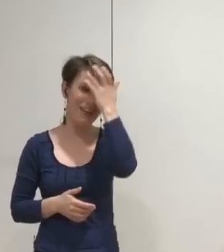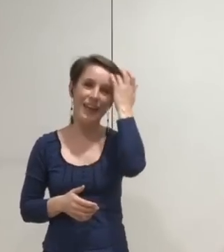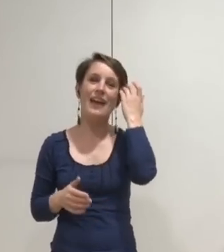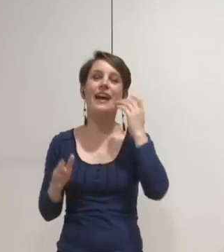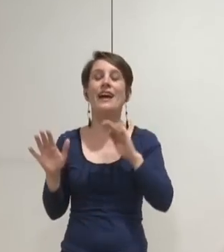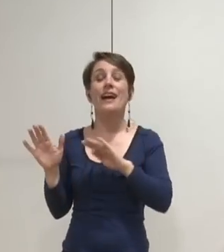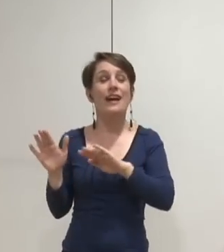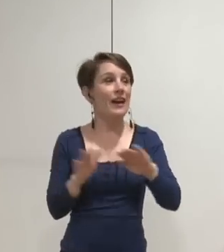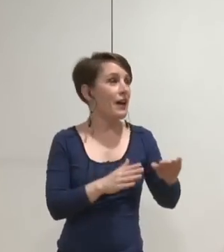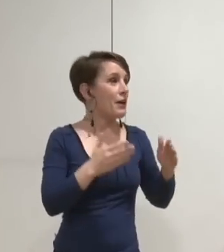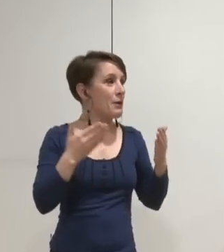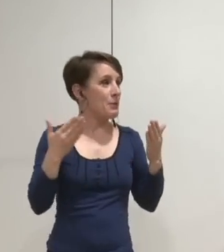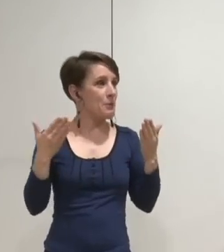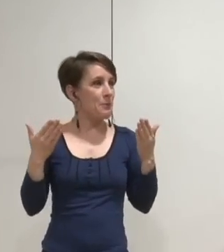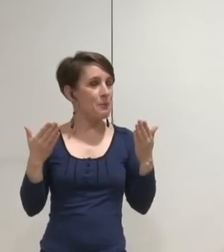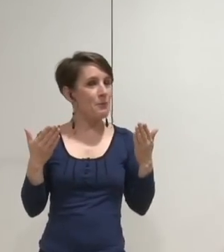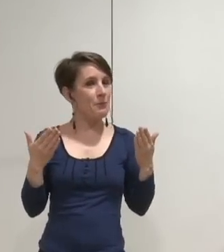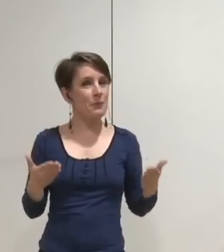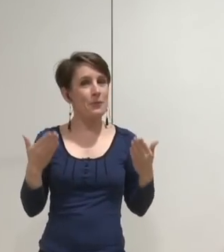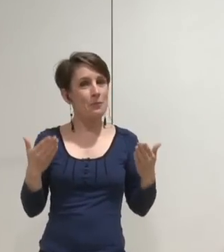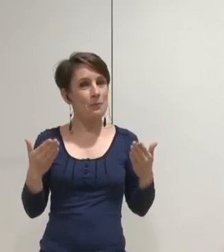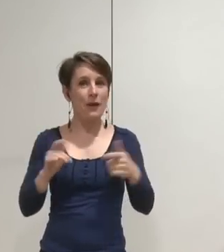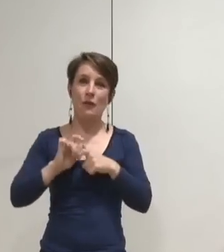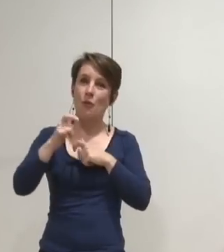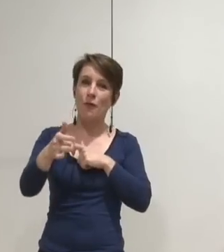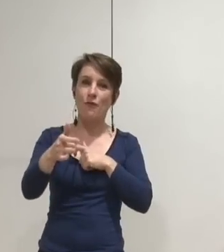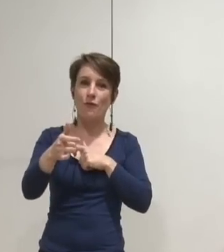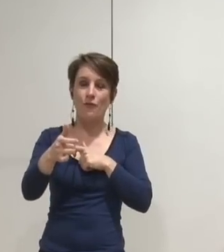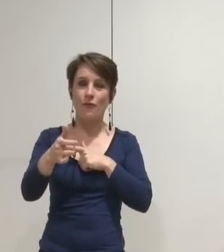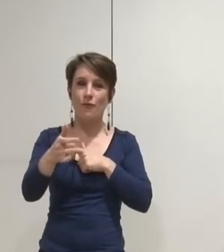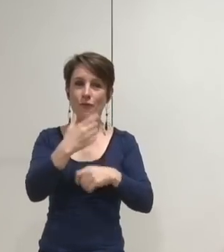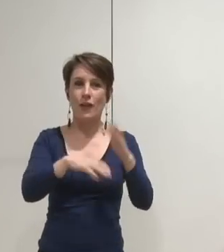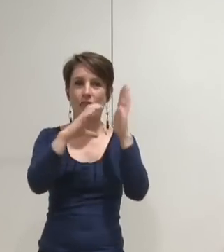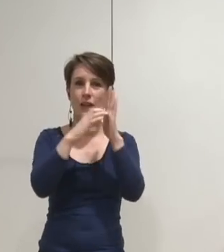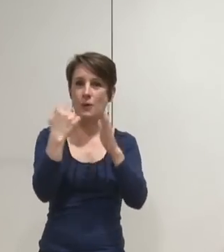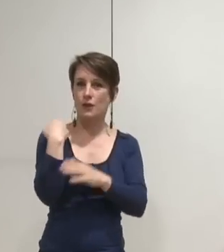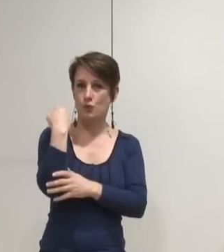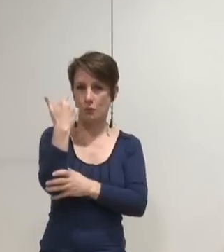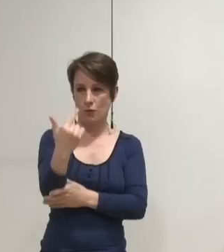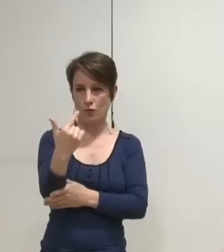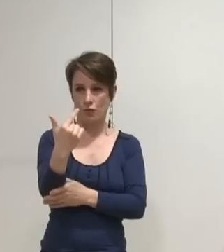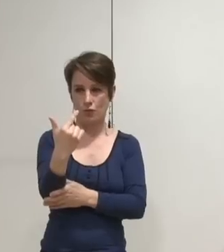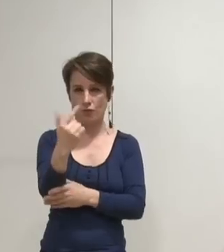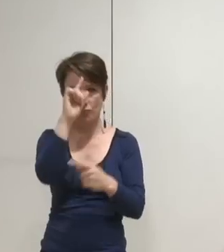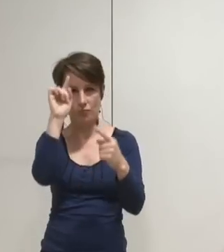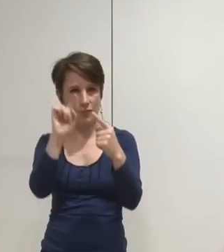maintenant à la délibération numéro 2 elle porte sur les relations